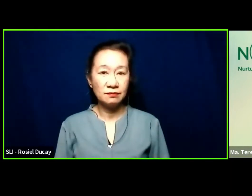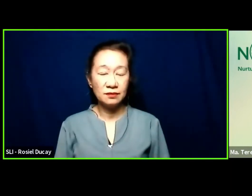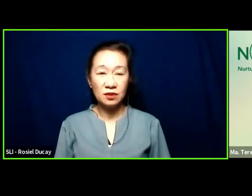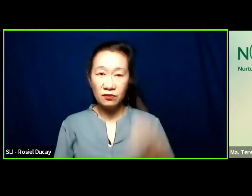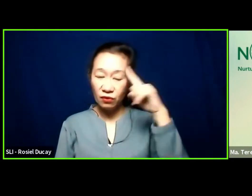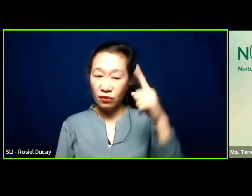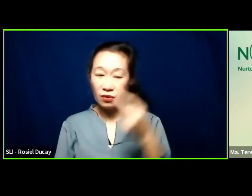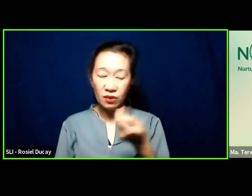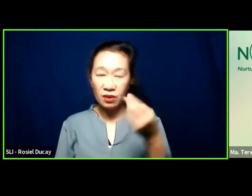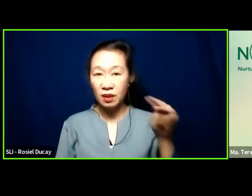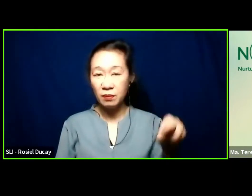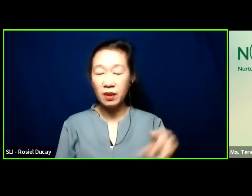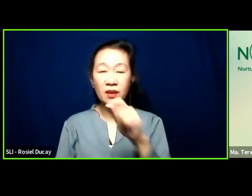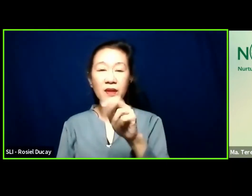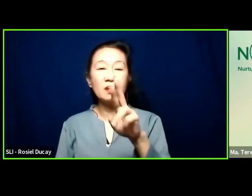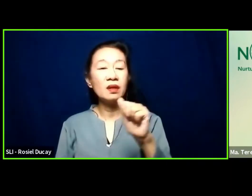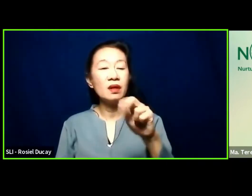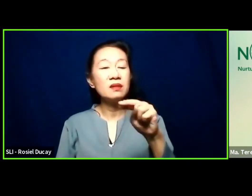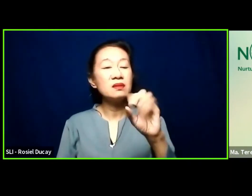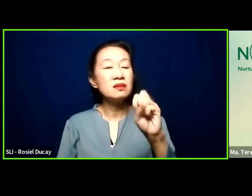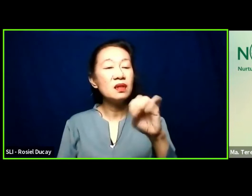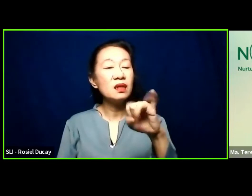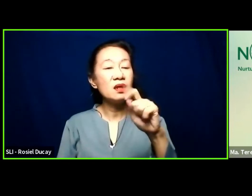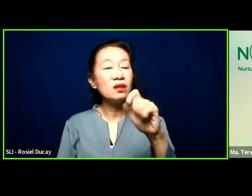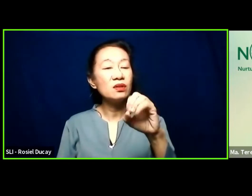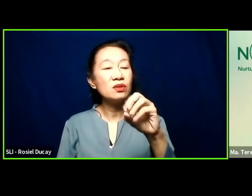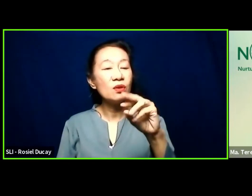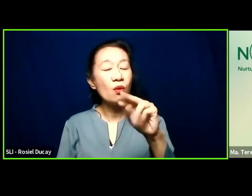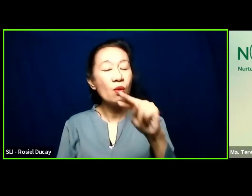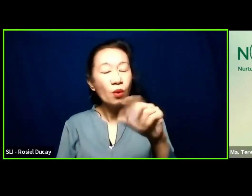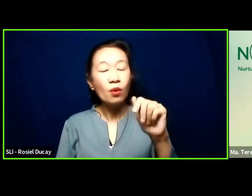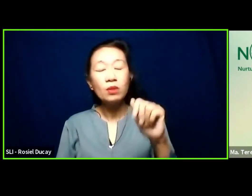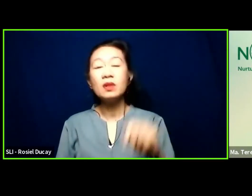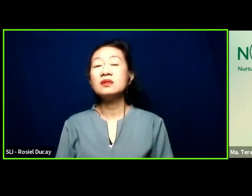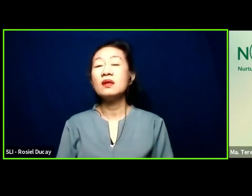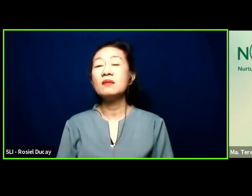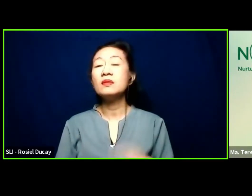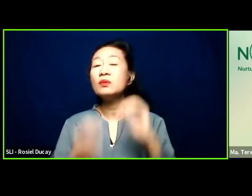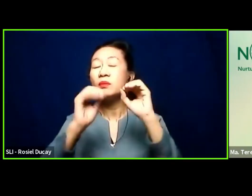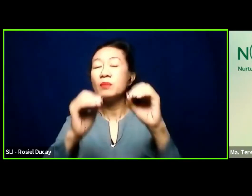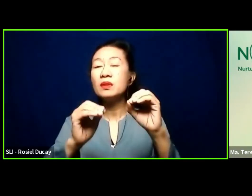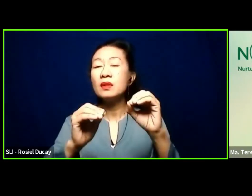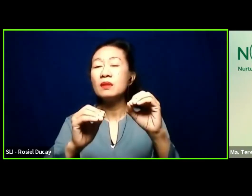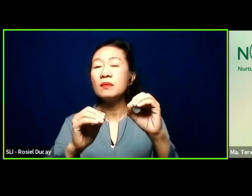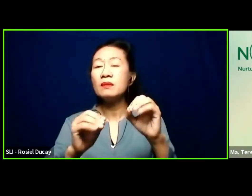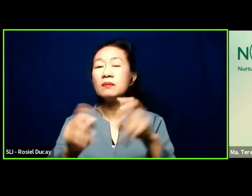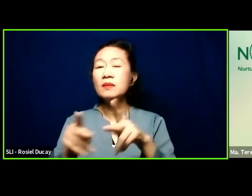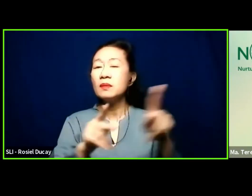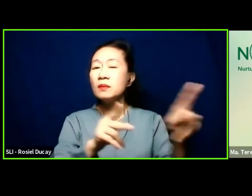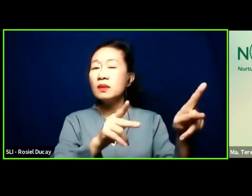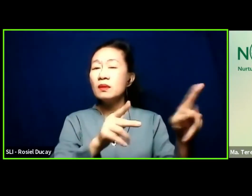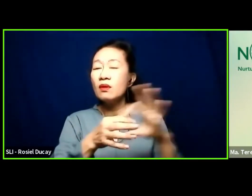ang transition ay pagtuturo sa mga bata ng tamang paghahanda ng mga sangkap